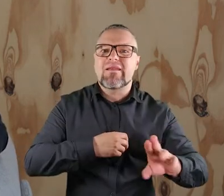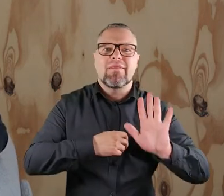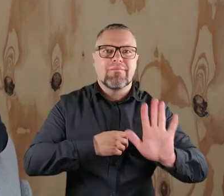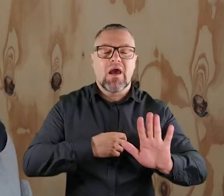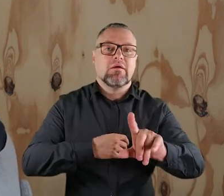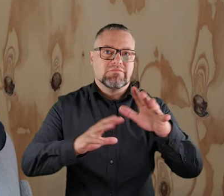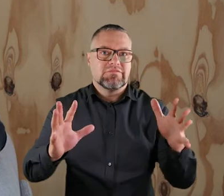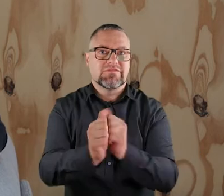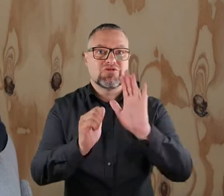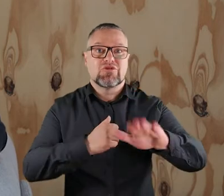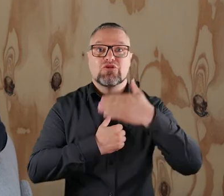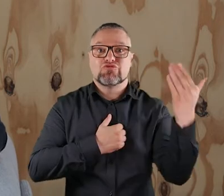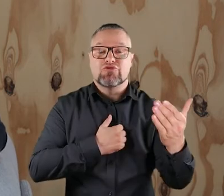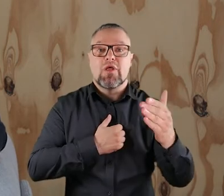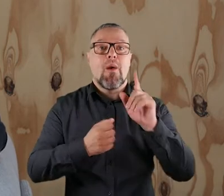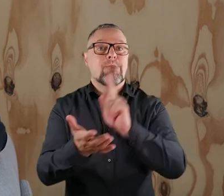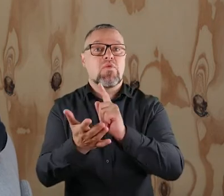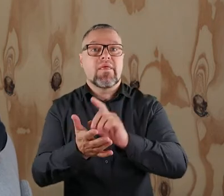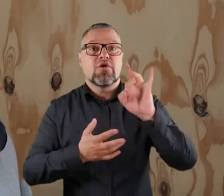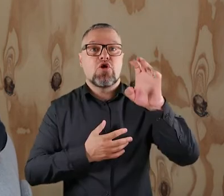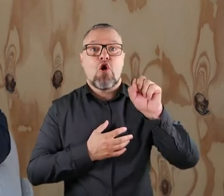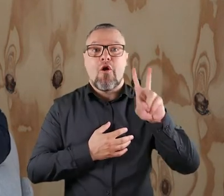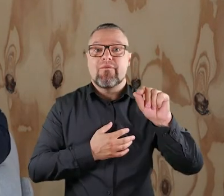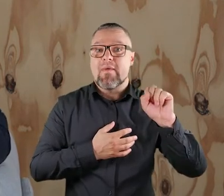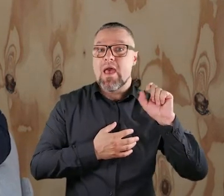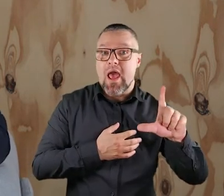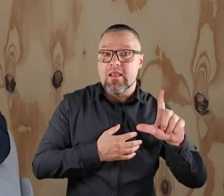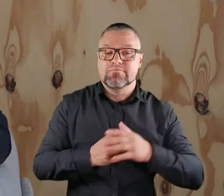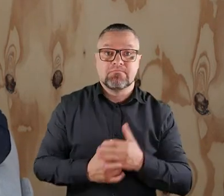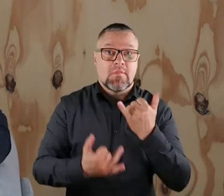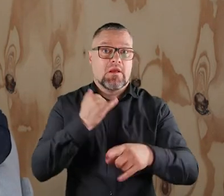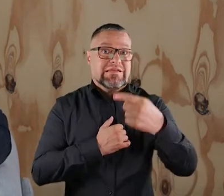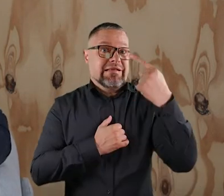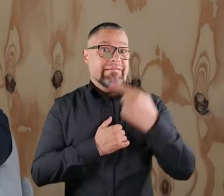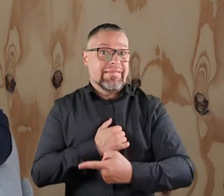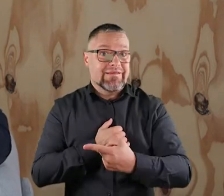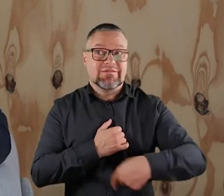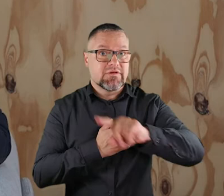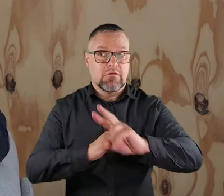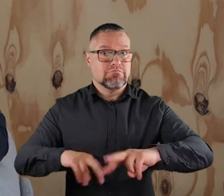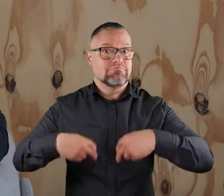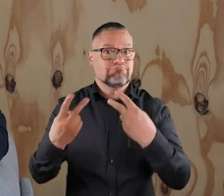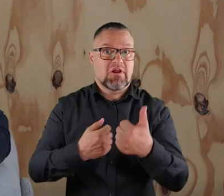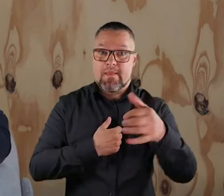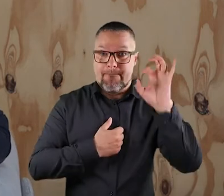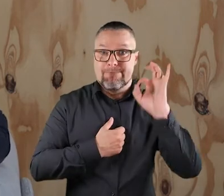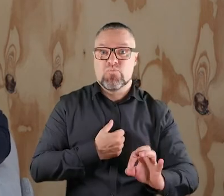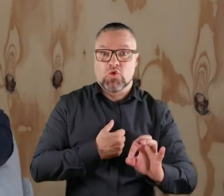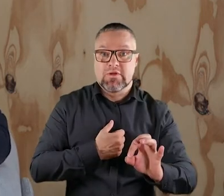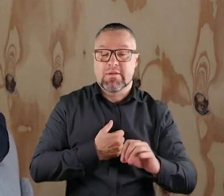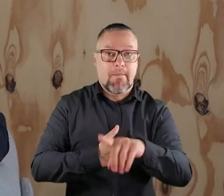rencistów, znajdziecie Państwo na stronie podatki.gov.pl. Jeśli zdecydujecie już Państwo o przekazaniu